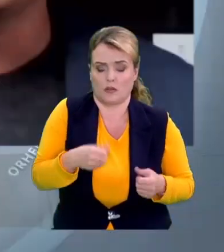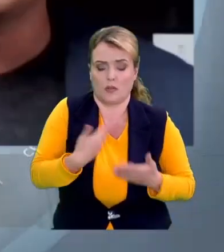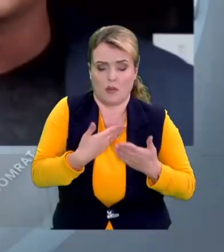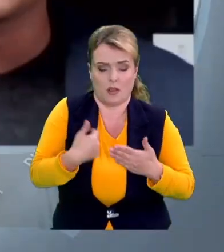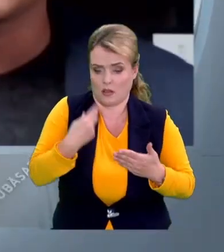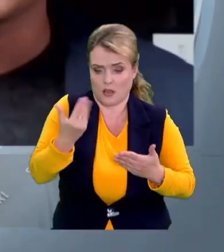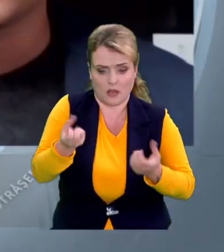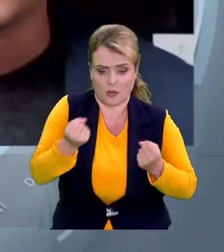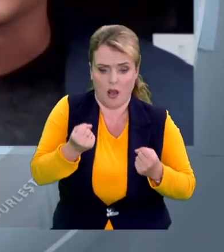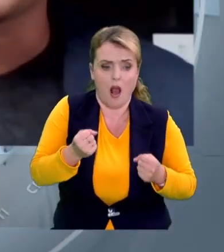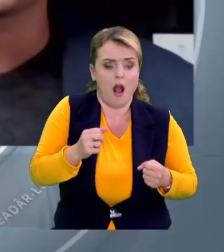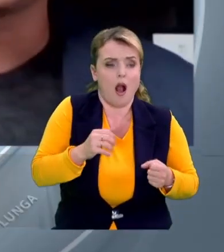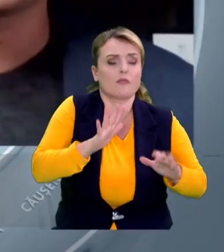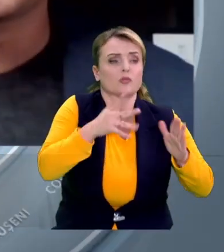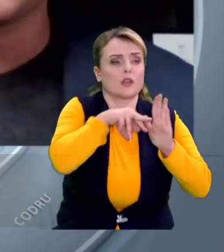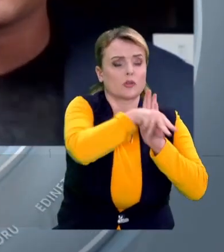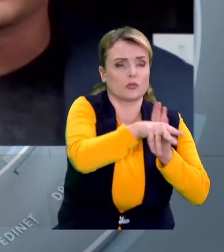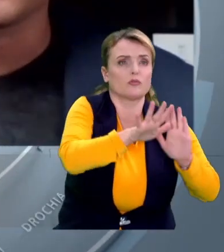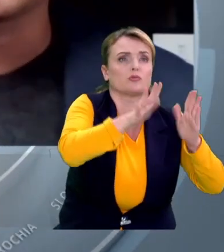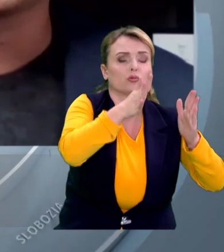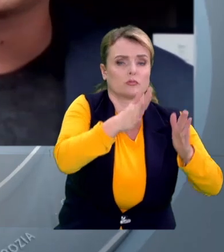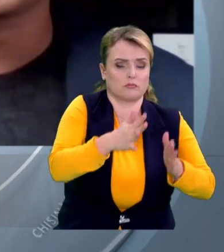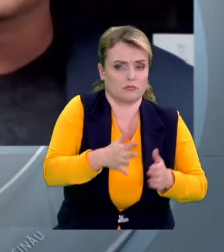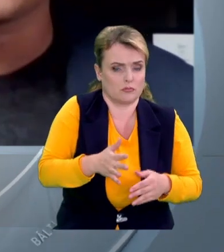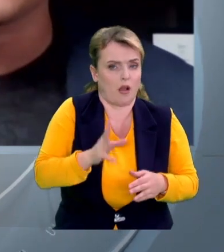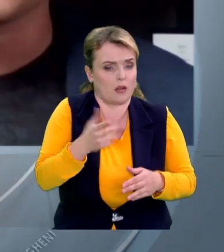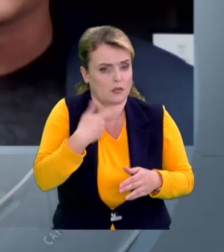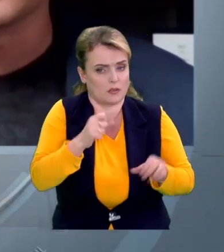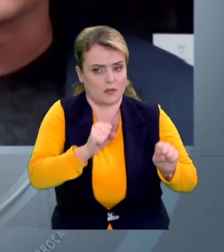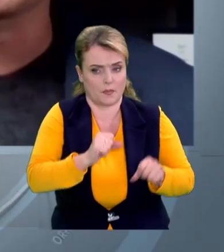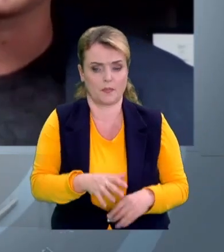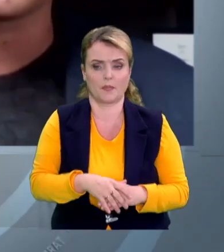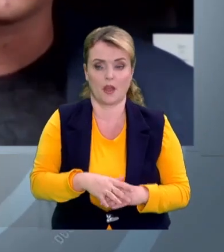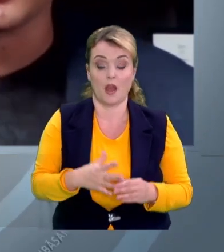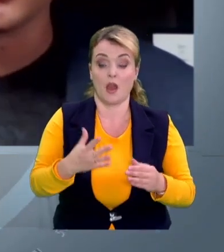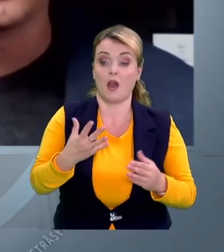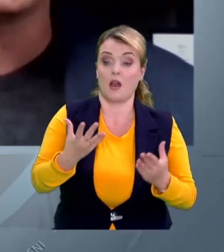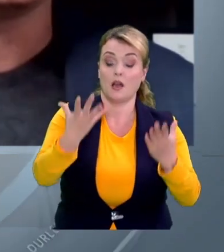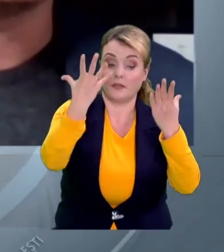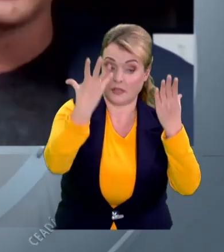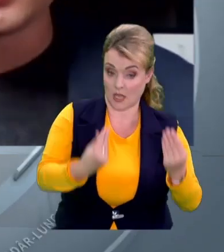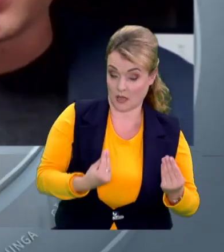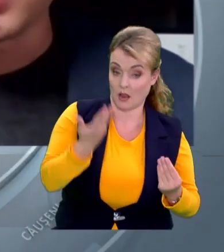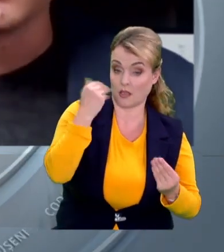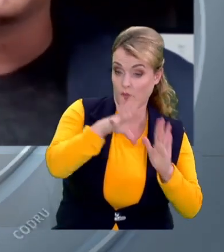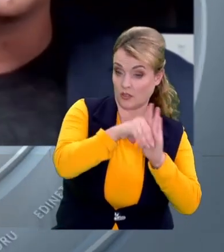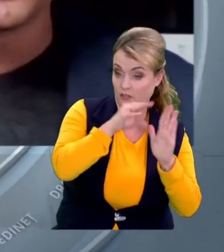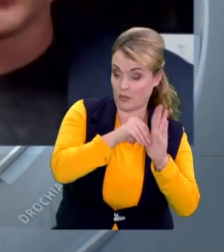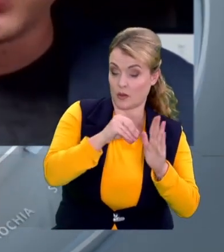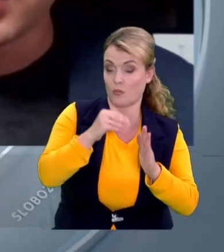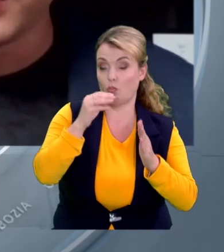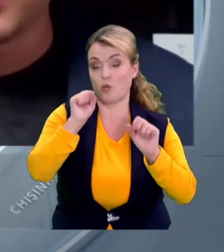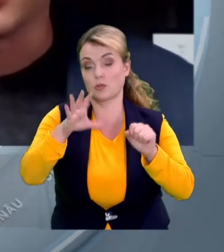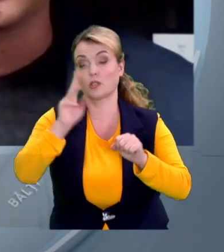întâmple asemenea lucruri. Uitați-vă, în ziua alegerilor, chiar dacă sunteți contactați să faceți unele acțiuni, nu le acceptați, vă